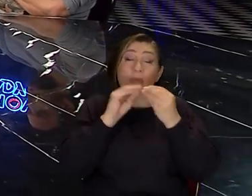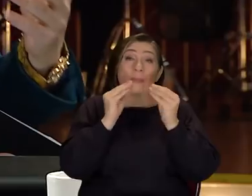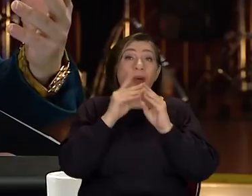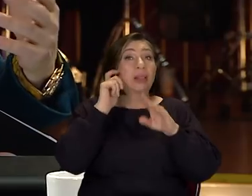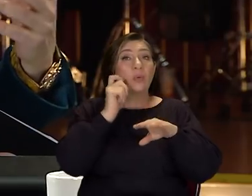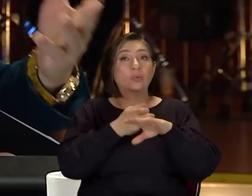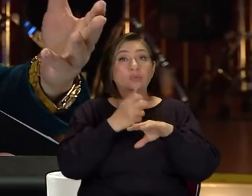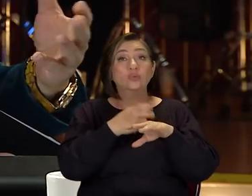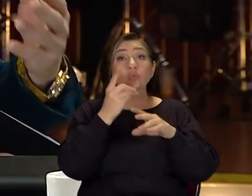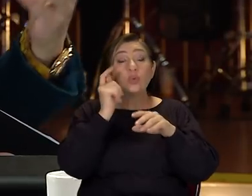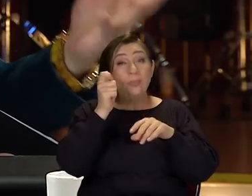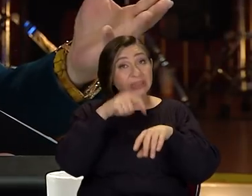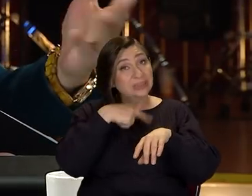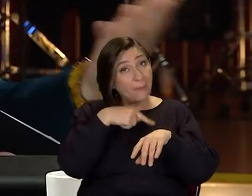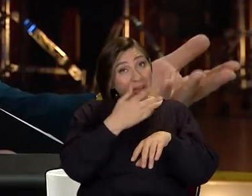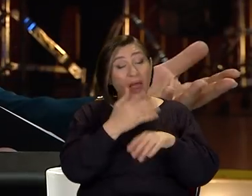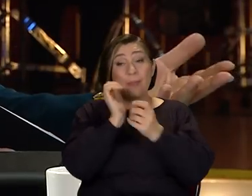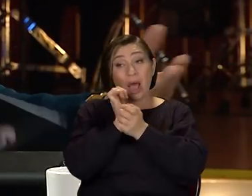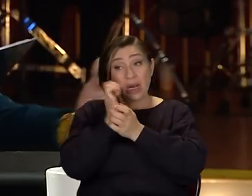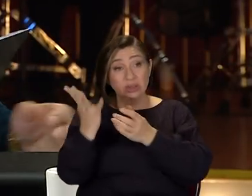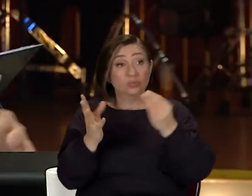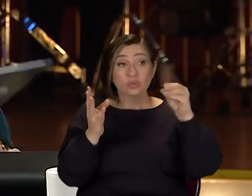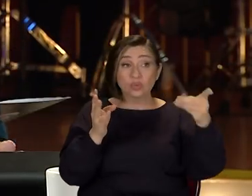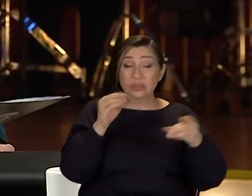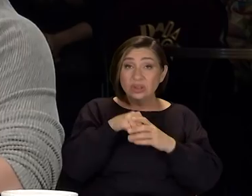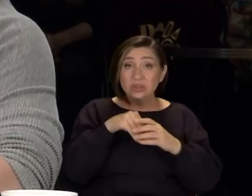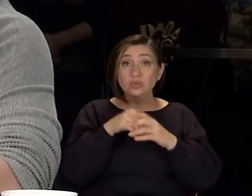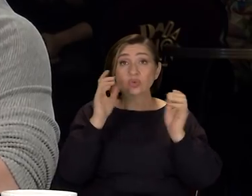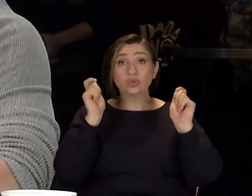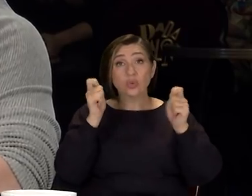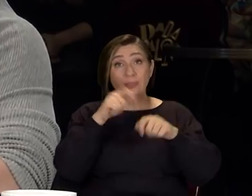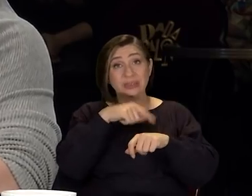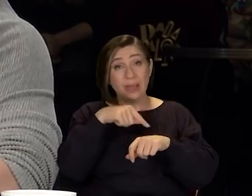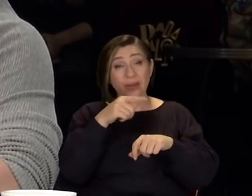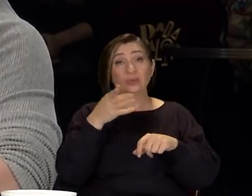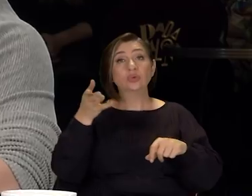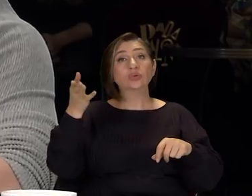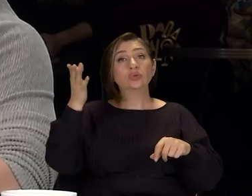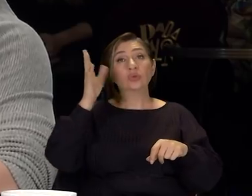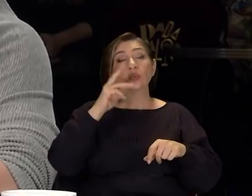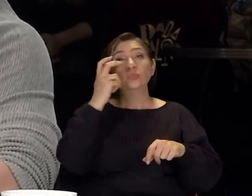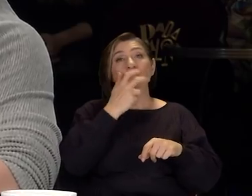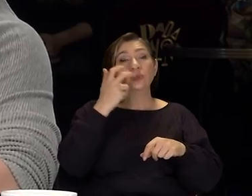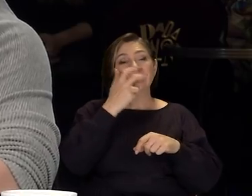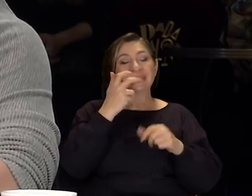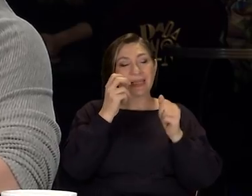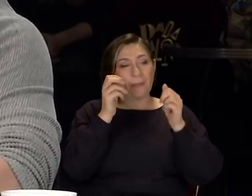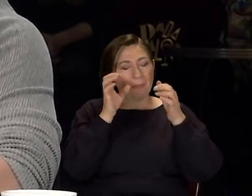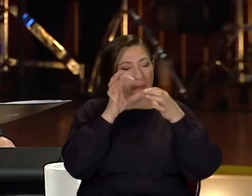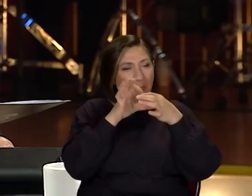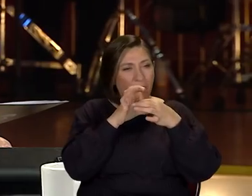vermesin. Zor bir süreçtir hem aileler için hem çocuk için. Evet. Çok zor bir süreç. Tedaviye muhtaç. Ama sonra işte müzikle ve yani